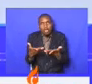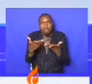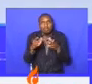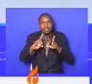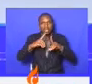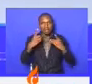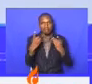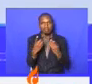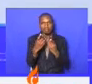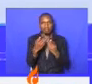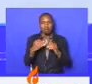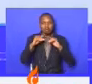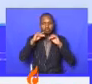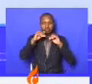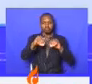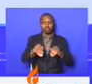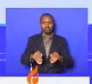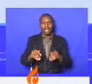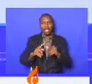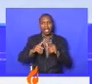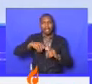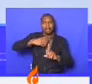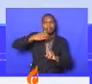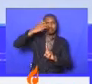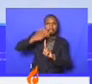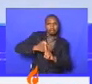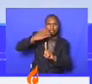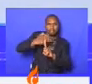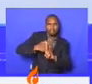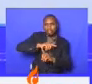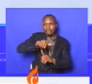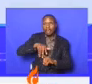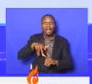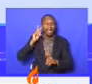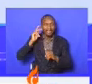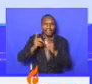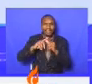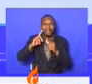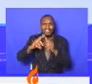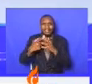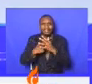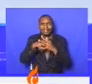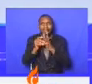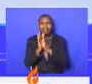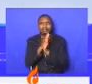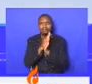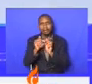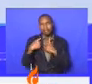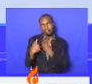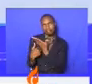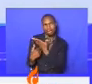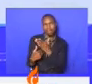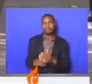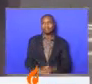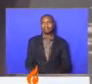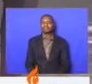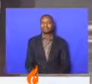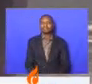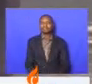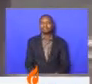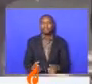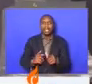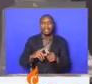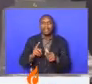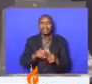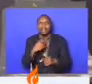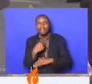wigo ewale yogo toka ime bunge ya South Mogirango Eric Mauve na roboti yobuwa senchira yobuikirano Omu governor